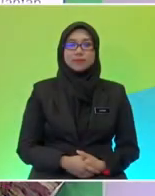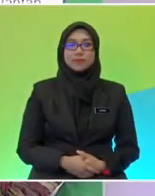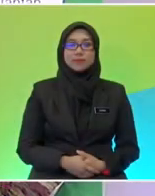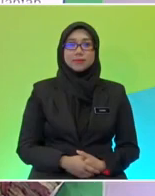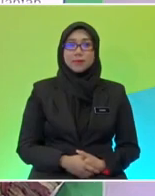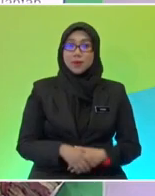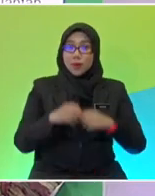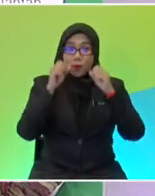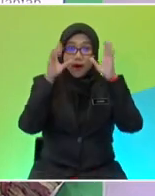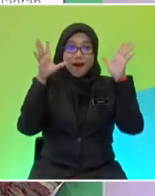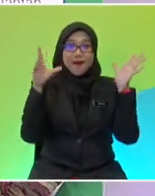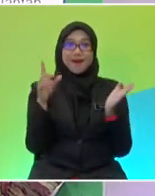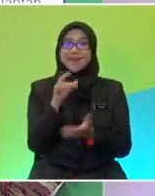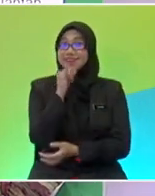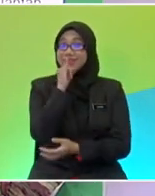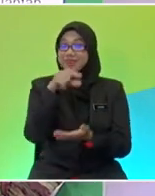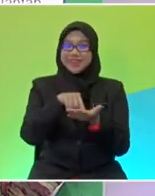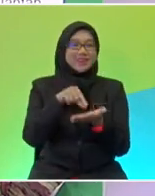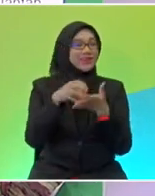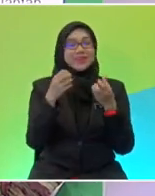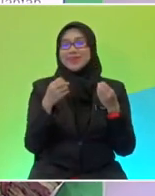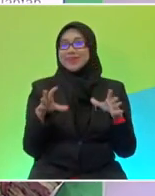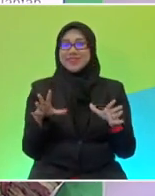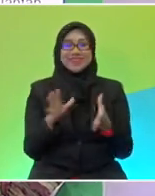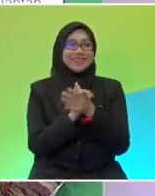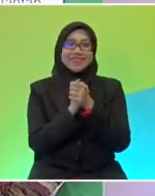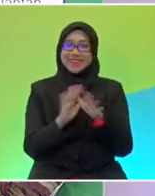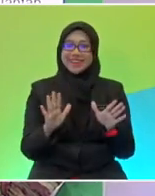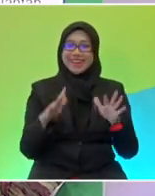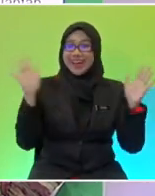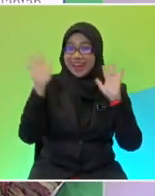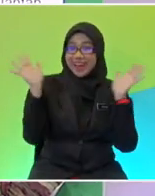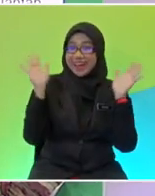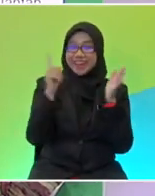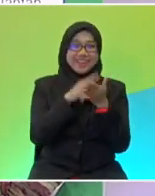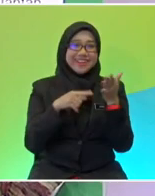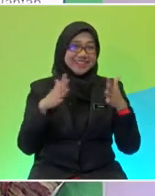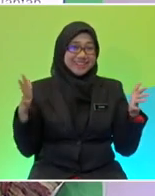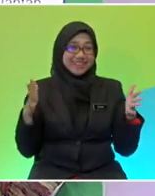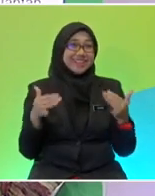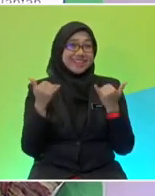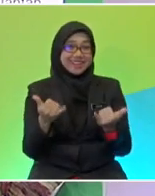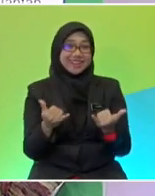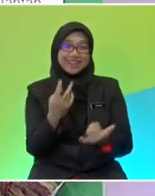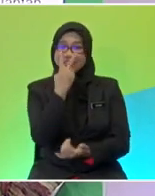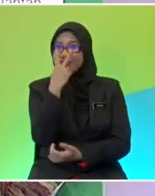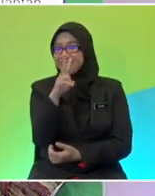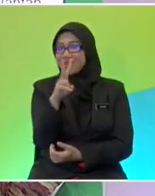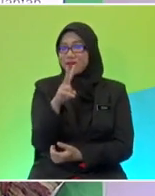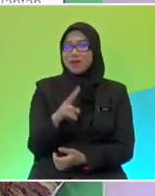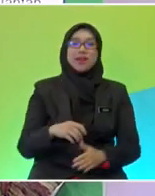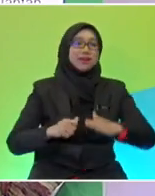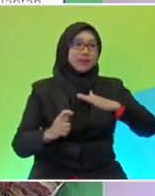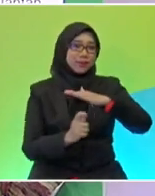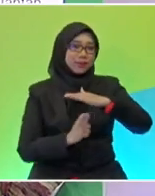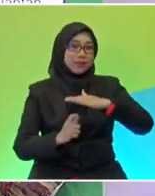Ibu ayam dan anak ayam Dah selamat Hai semua apa kabar Anda sedang menonton slot pra sekolah